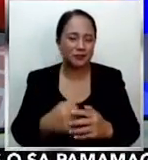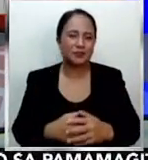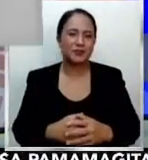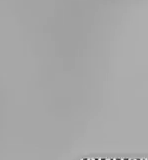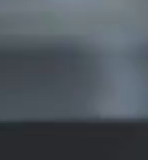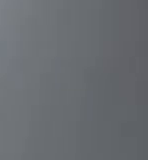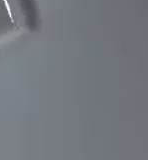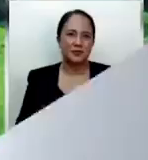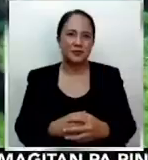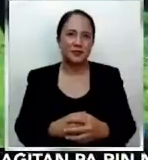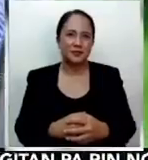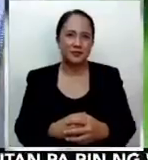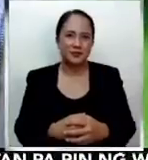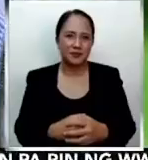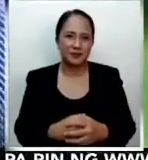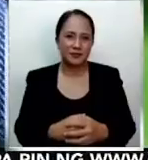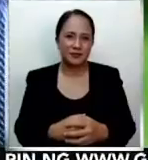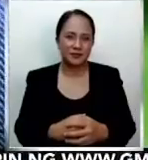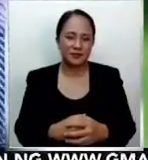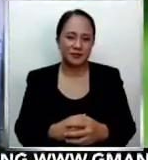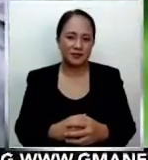Santiago.